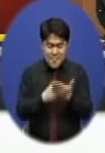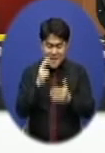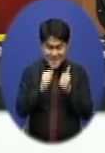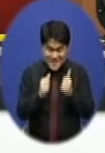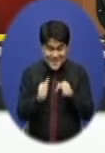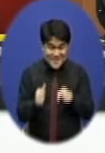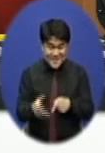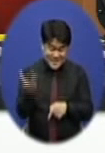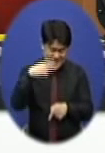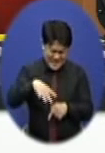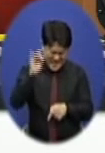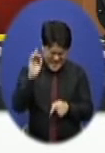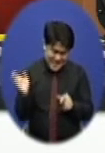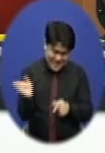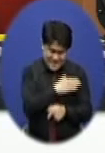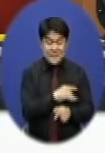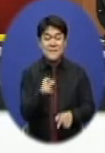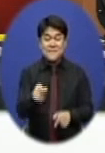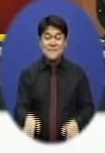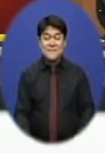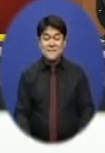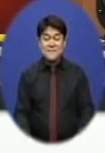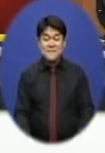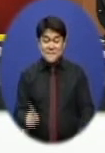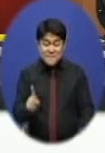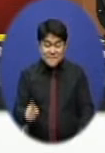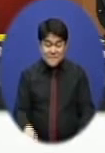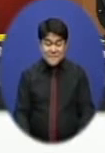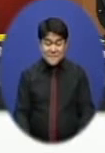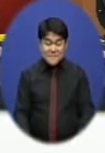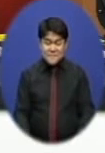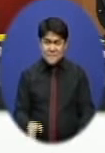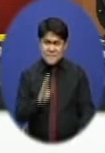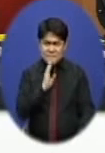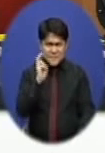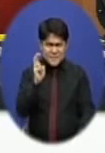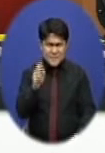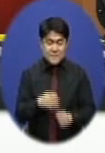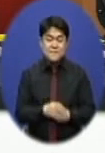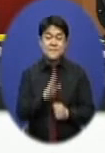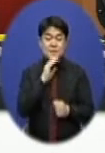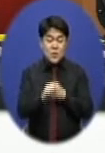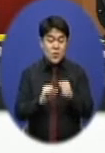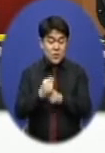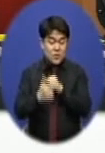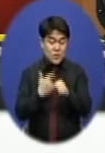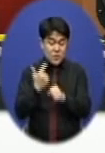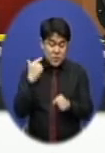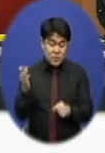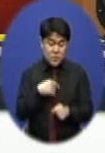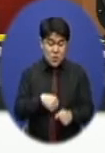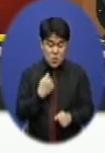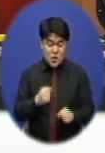이거 처음 시작될 때부터 아. 그 예 그 만 했는데. 제가 5년, 6년 전부터 했었죠. 혼자서. 예.